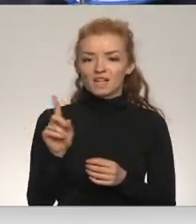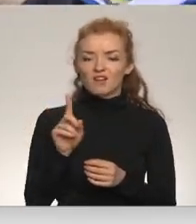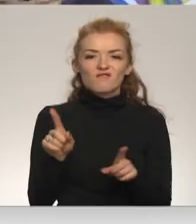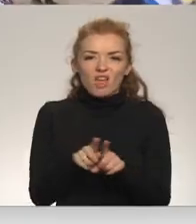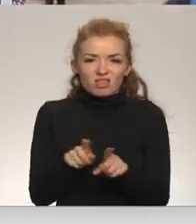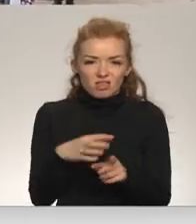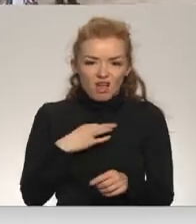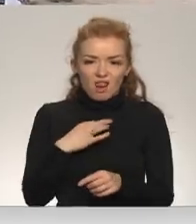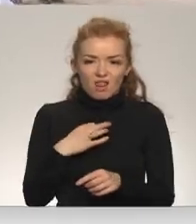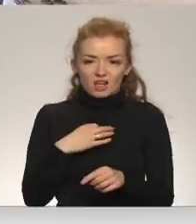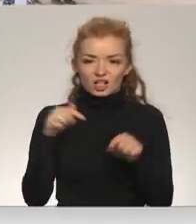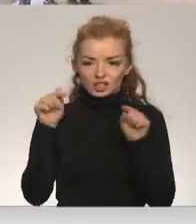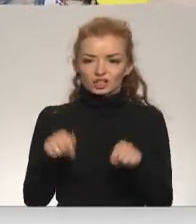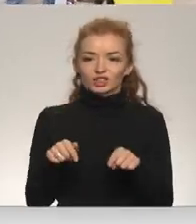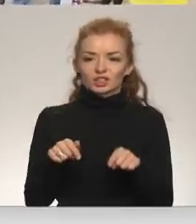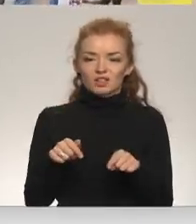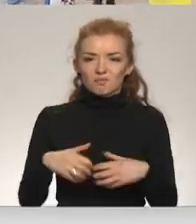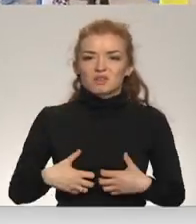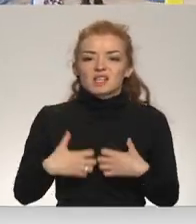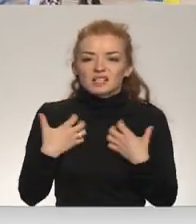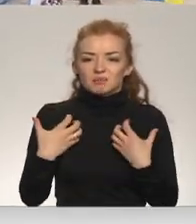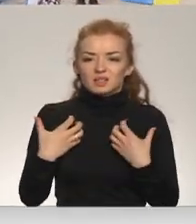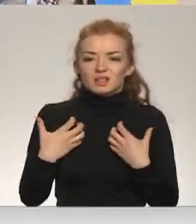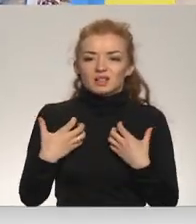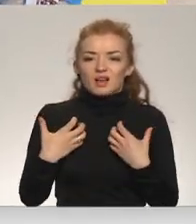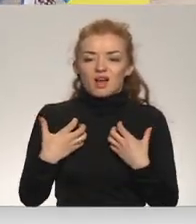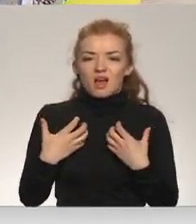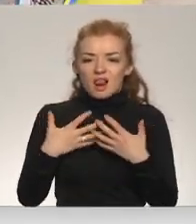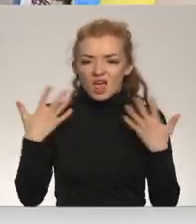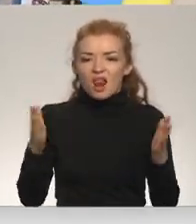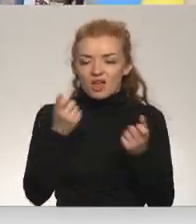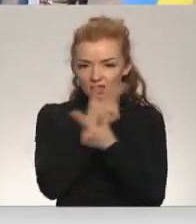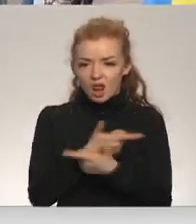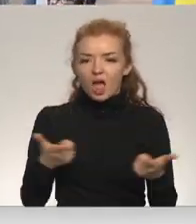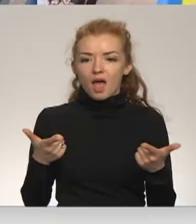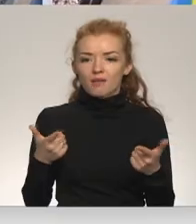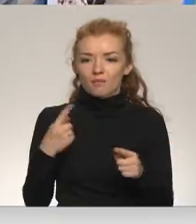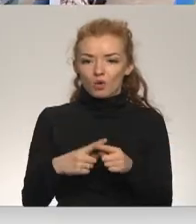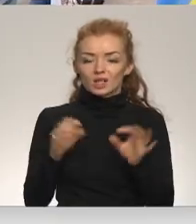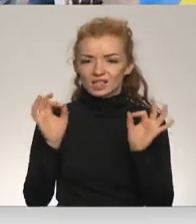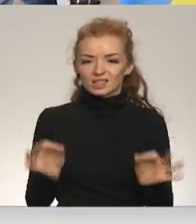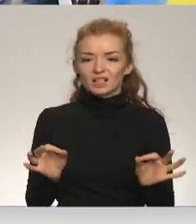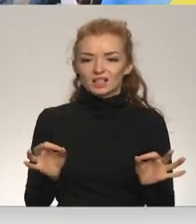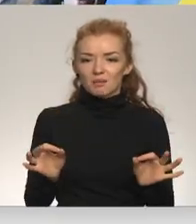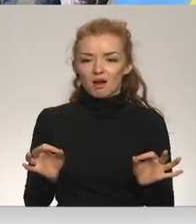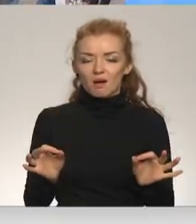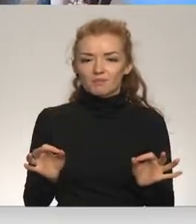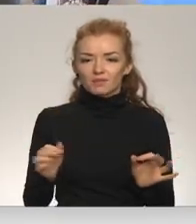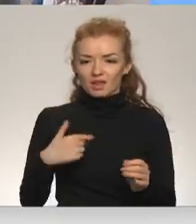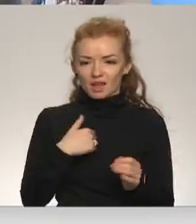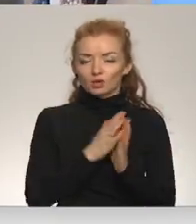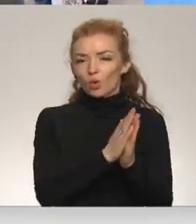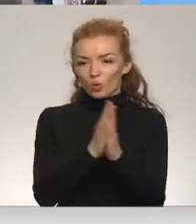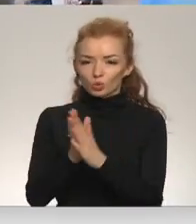vienaldzīgi šodien. Šī ārprātīga, drausmīga, lielā nelaime. Un īstenībā es